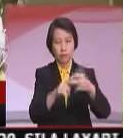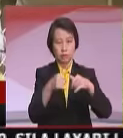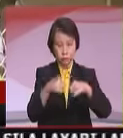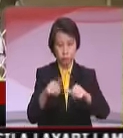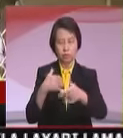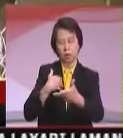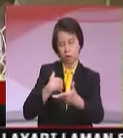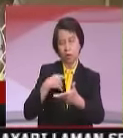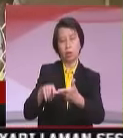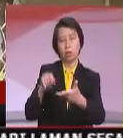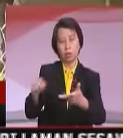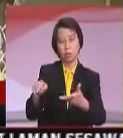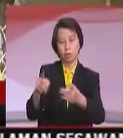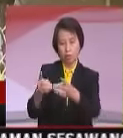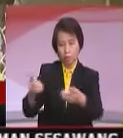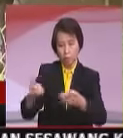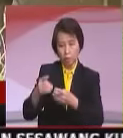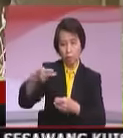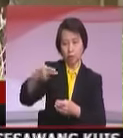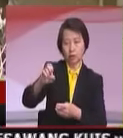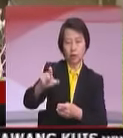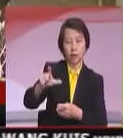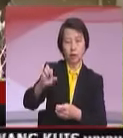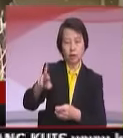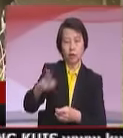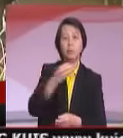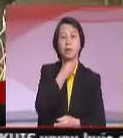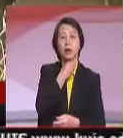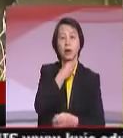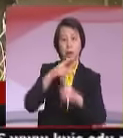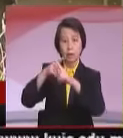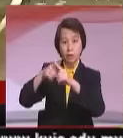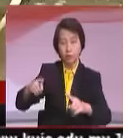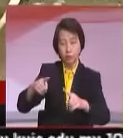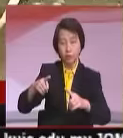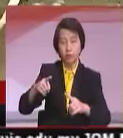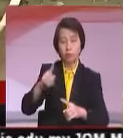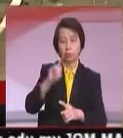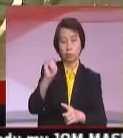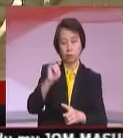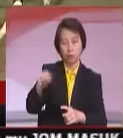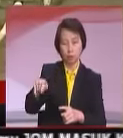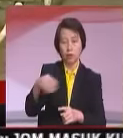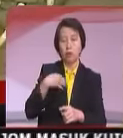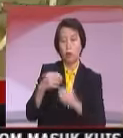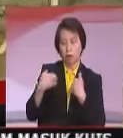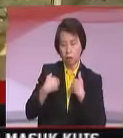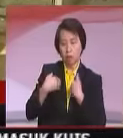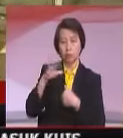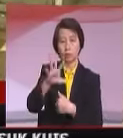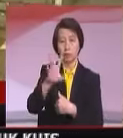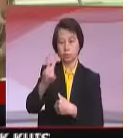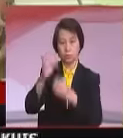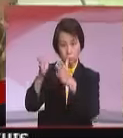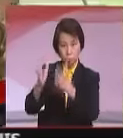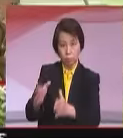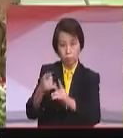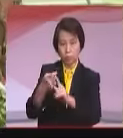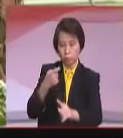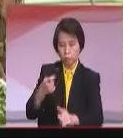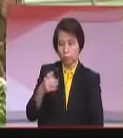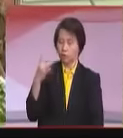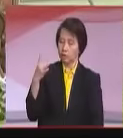masih beroperasi adalah di daerah Hilir Perak, iaitu di Dewan Majlis Perbandaran Teluk Intan yang menempatkan 52 penduduk